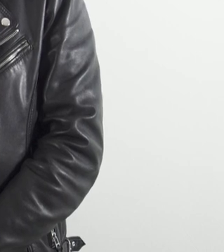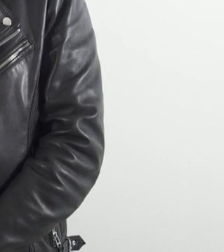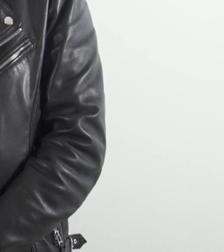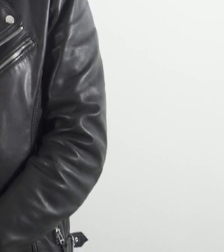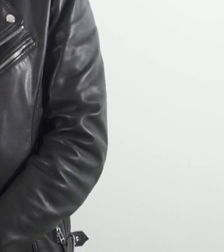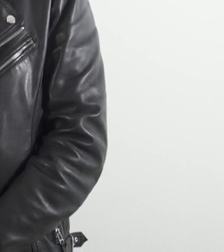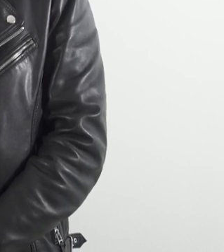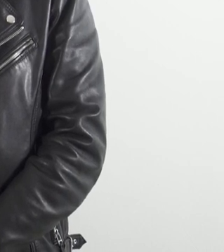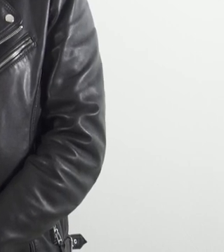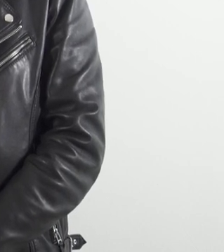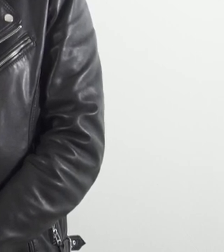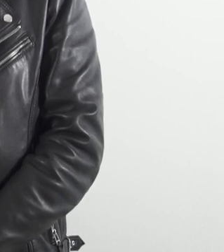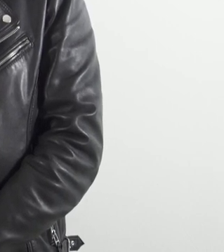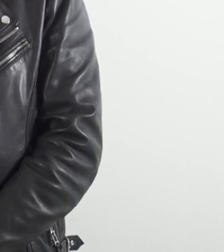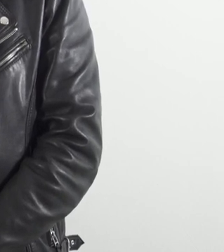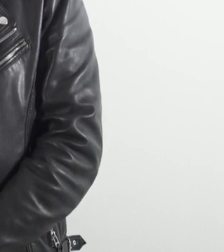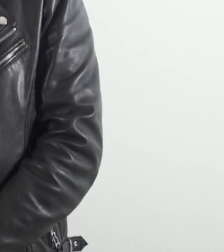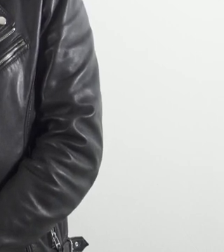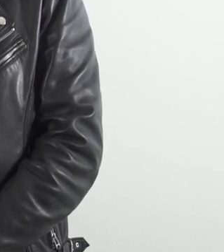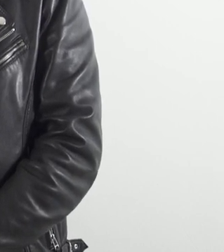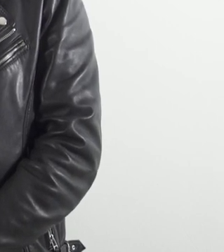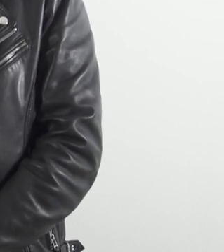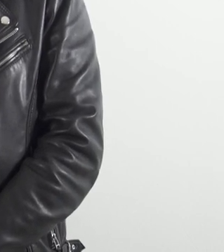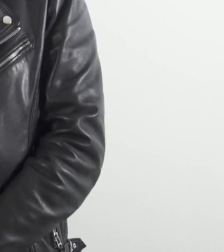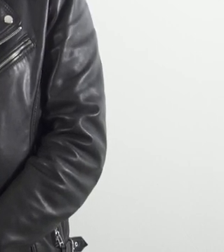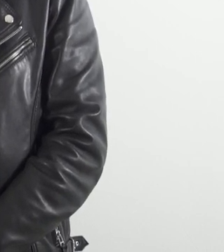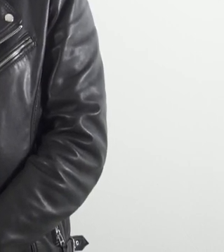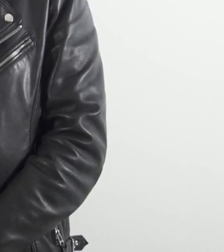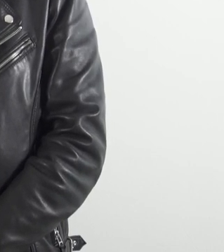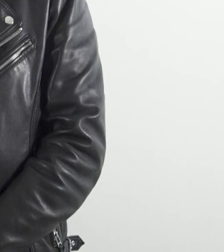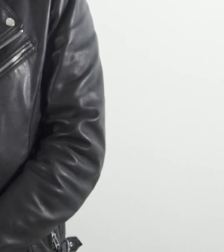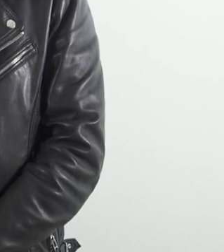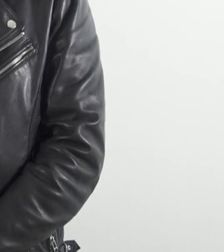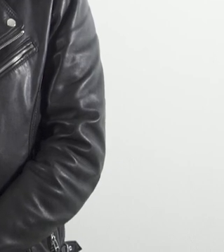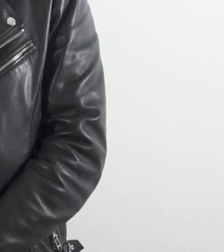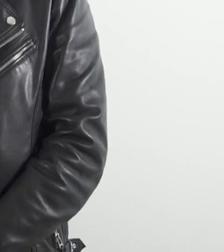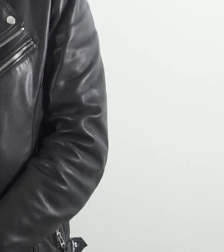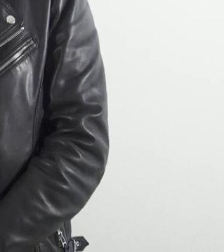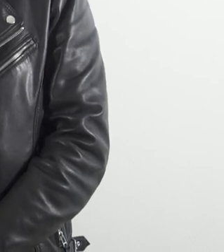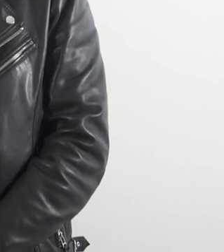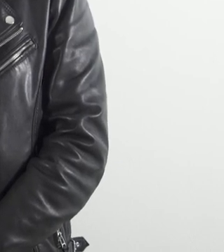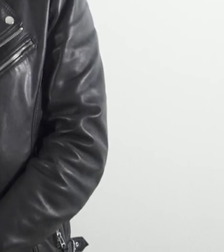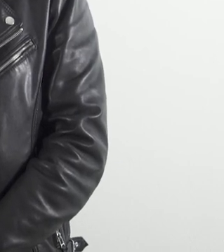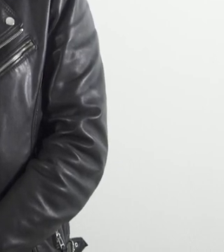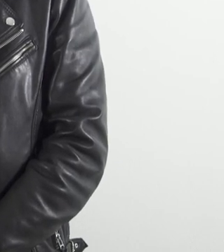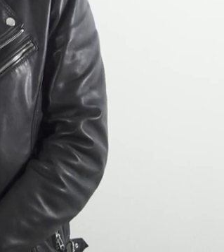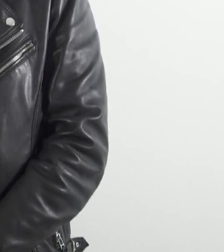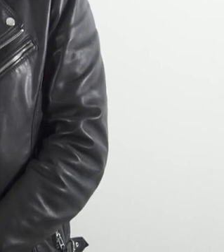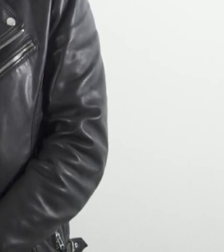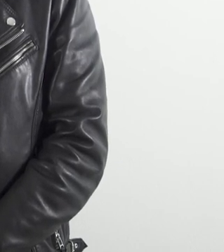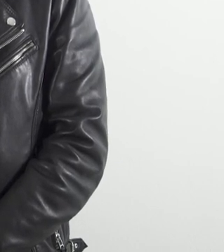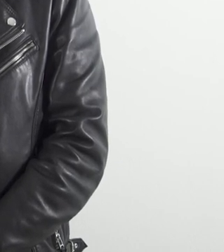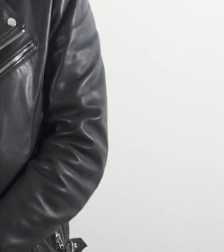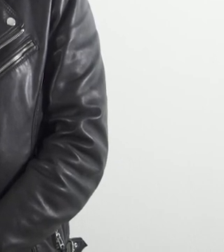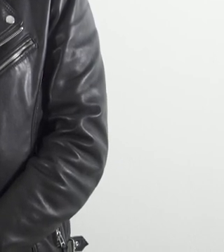które wynikają z pogłębione tego procesu pracy ciągłej obserwacji i rozwoju